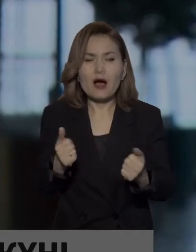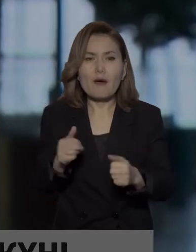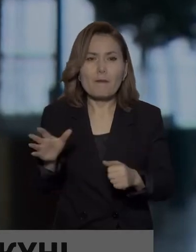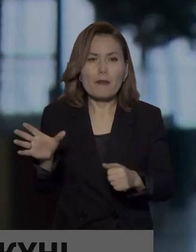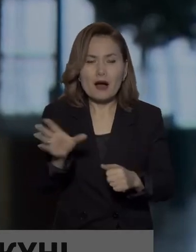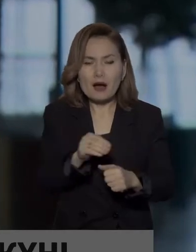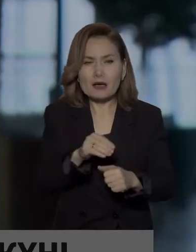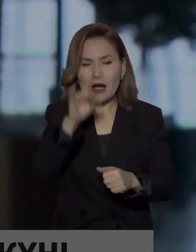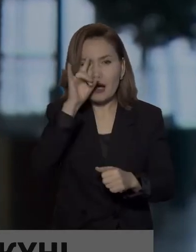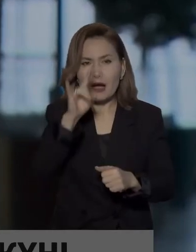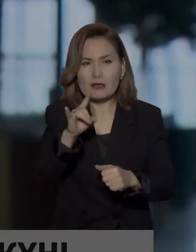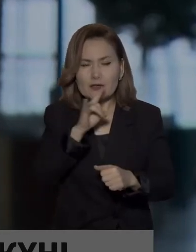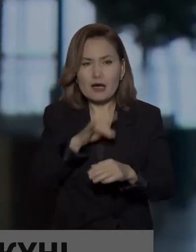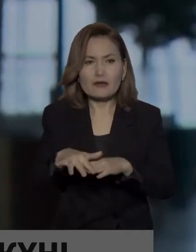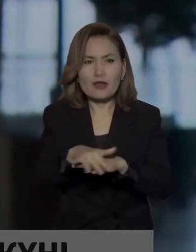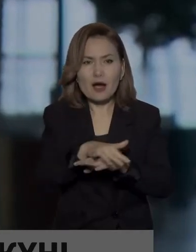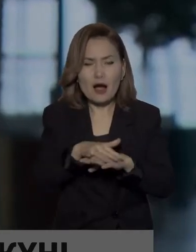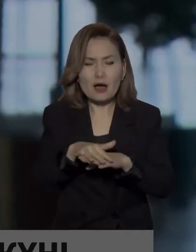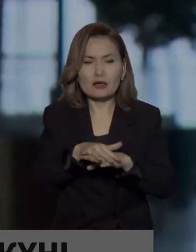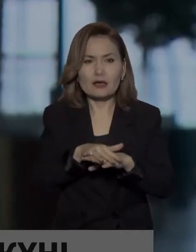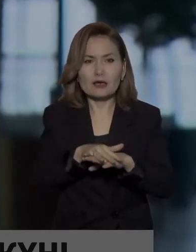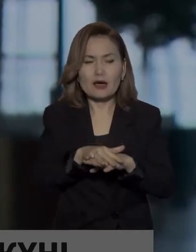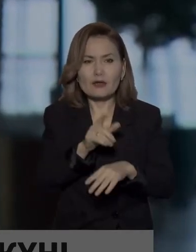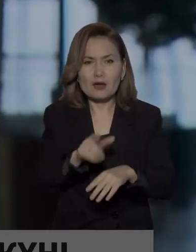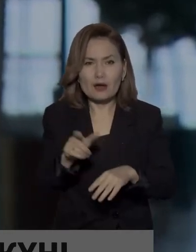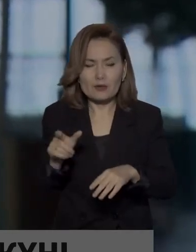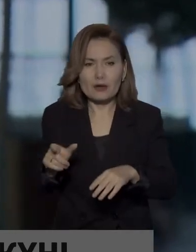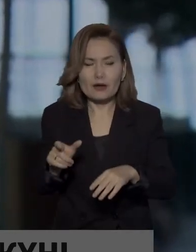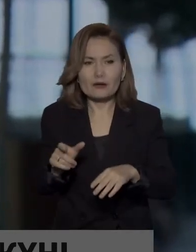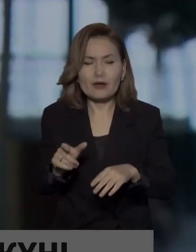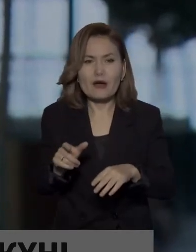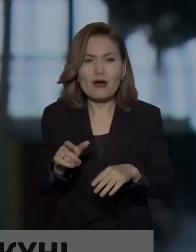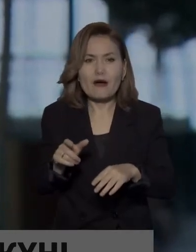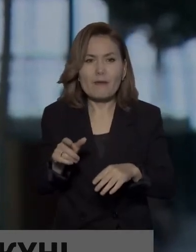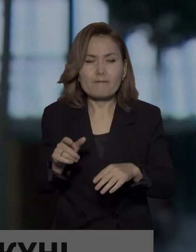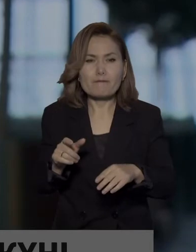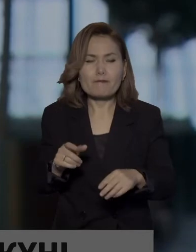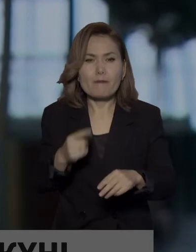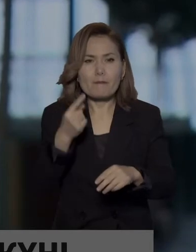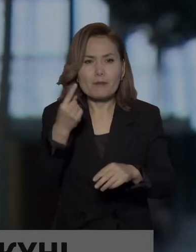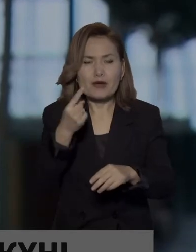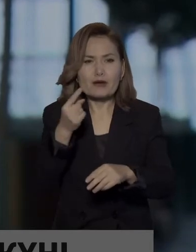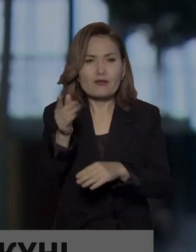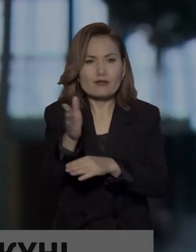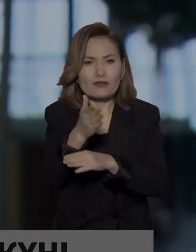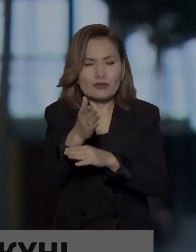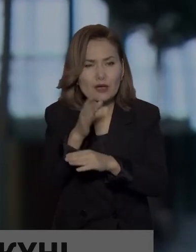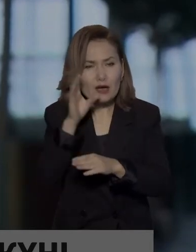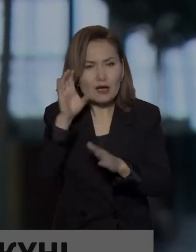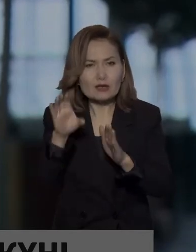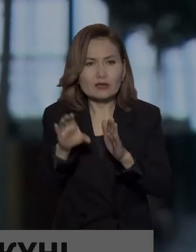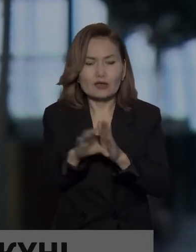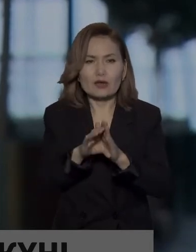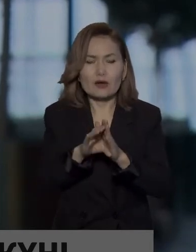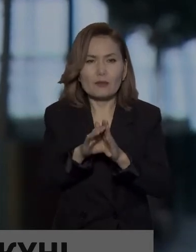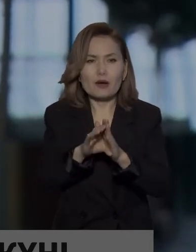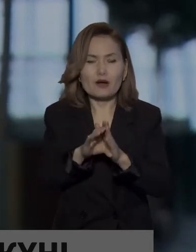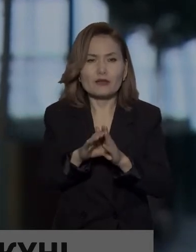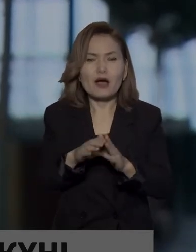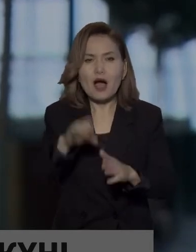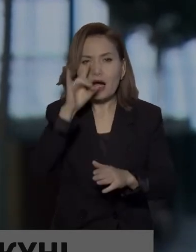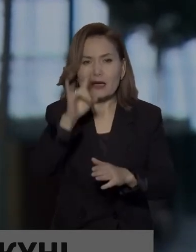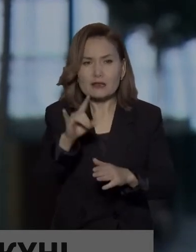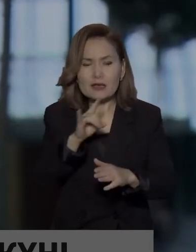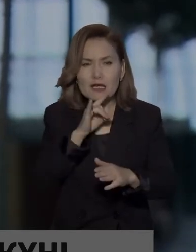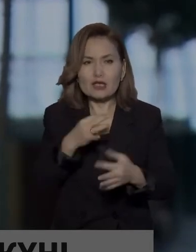барша Қазақстан халқы бір байрақтың астында елдің тыныштығы үшін, тәуелсіздігіміздің